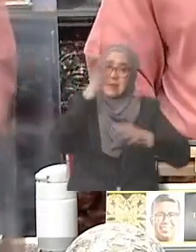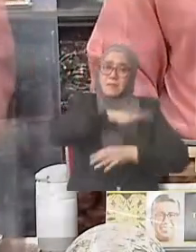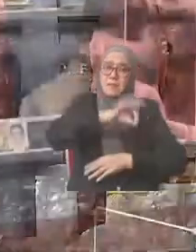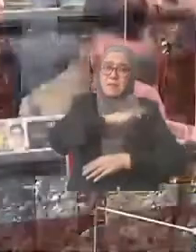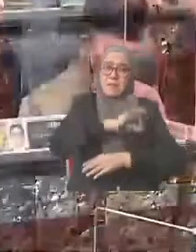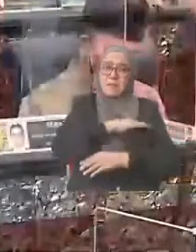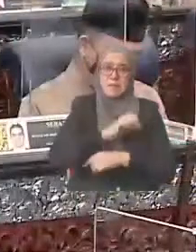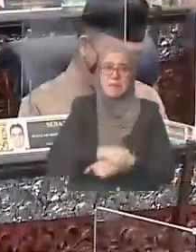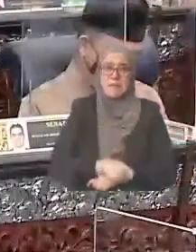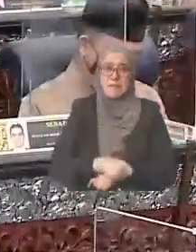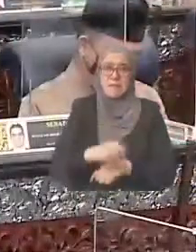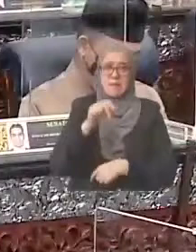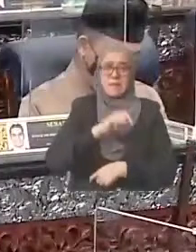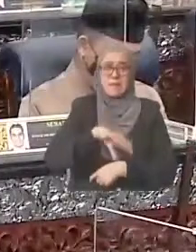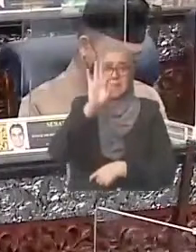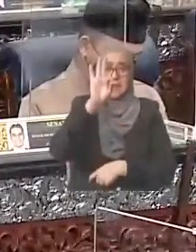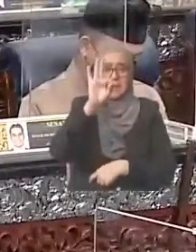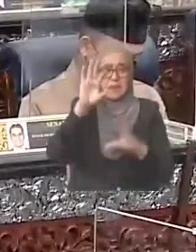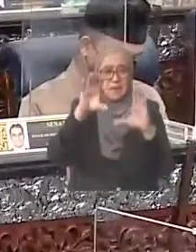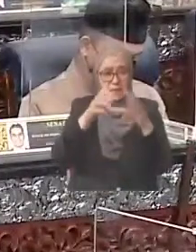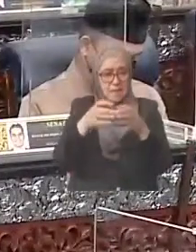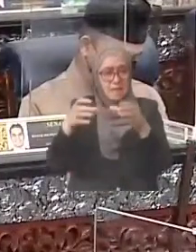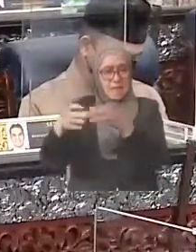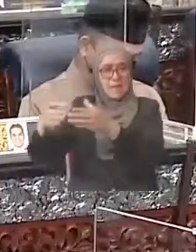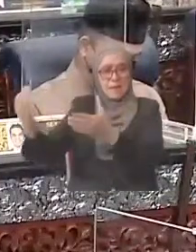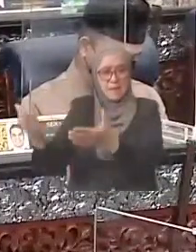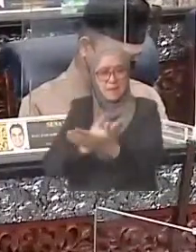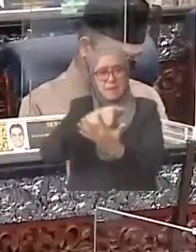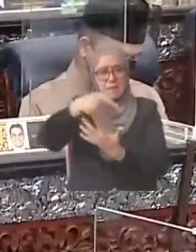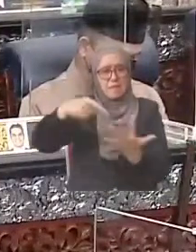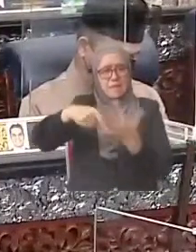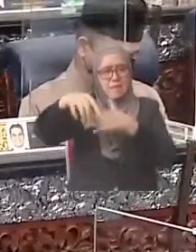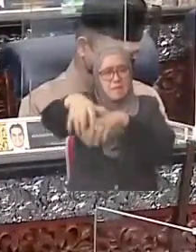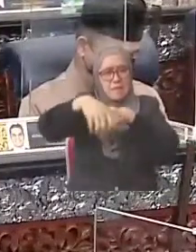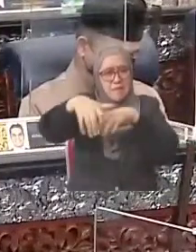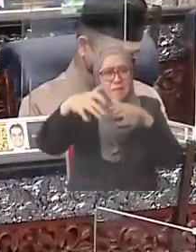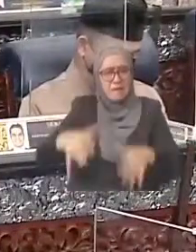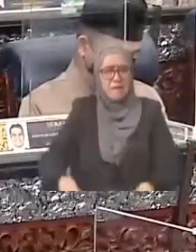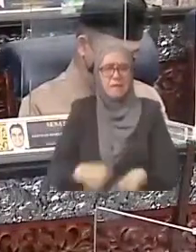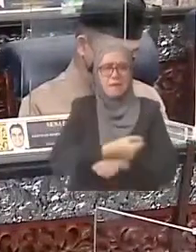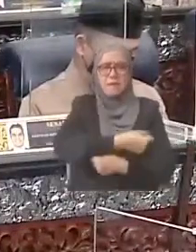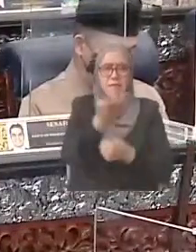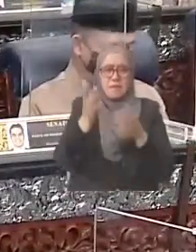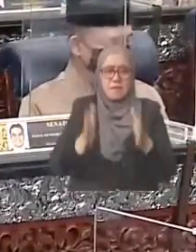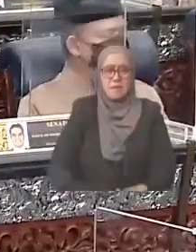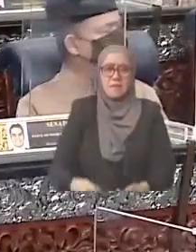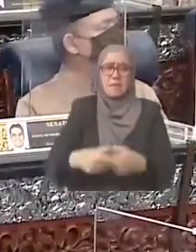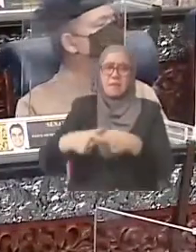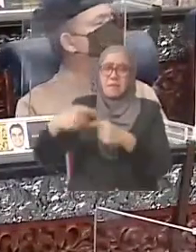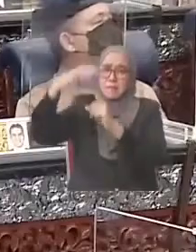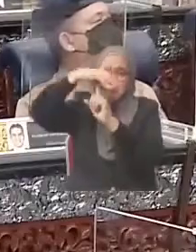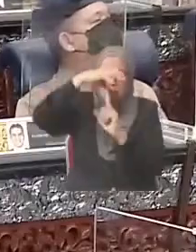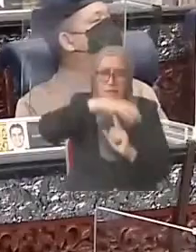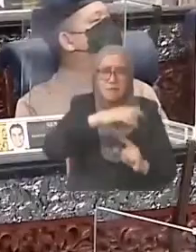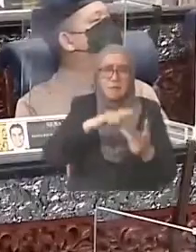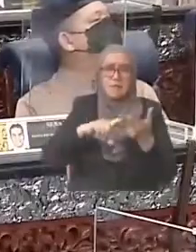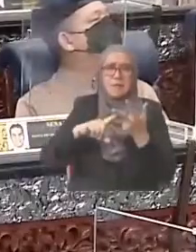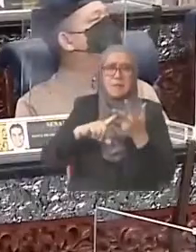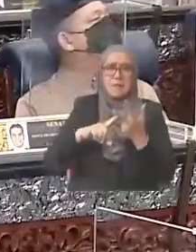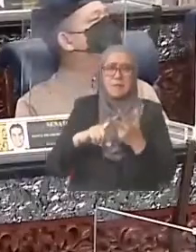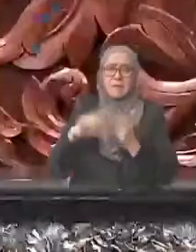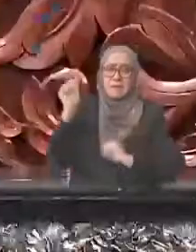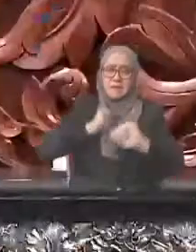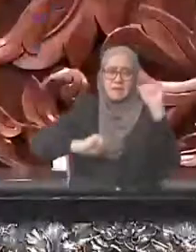ketegori pekerja seri baru antaranya petani nelayan penjajah artis Ejen pelancongan dan